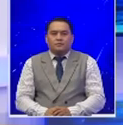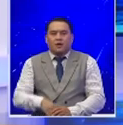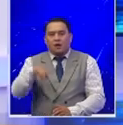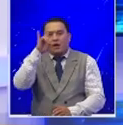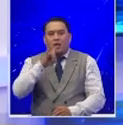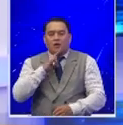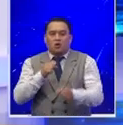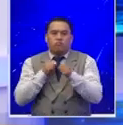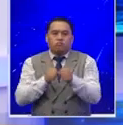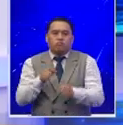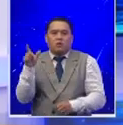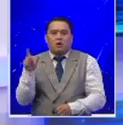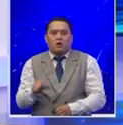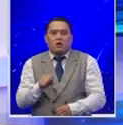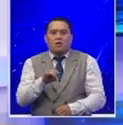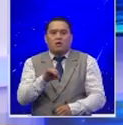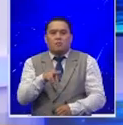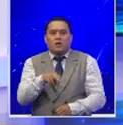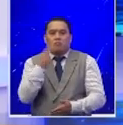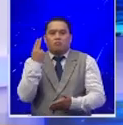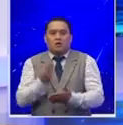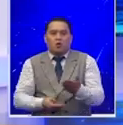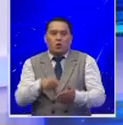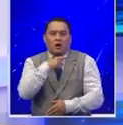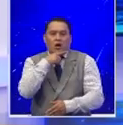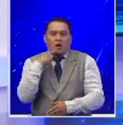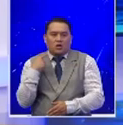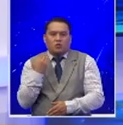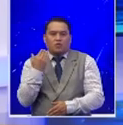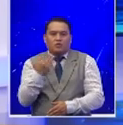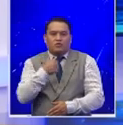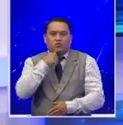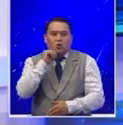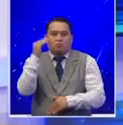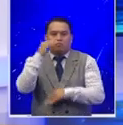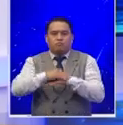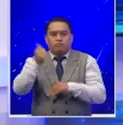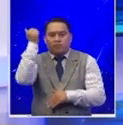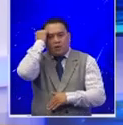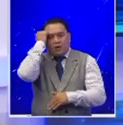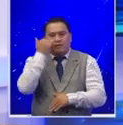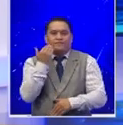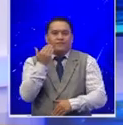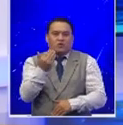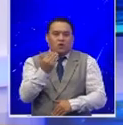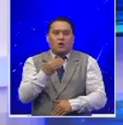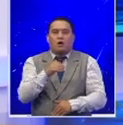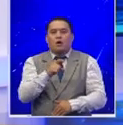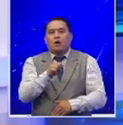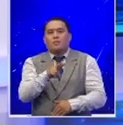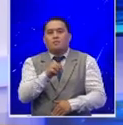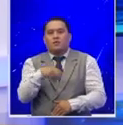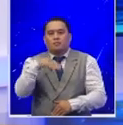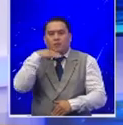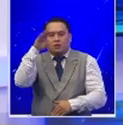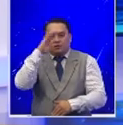Казахстанский боец смешанных единоборств Даурен Ермеков уступил россиянину Владимиру Минееву на турнире памяти Абдулманапа Нурмагомедова. На кону